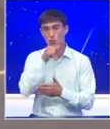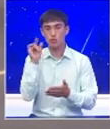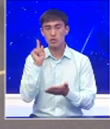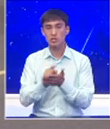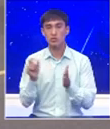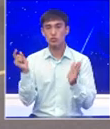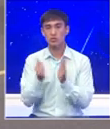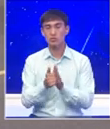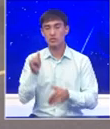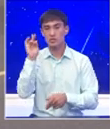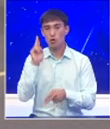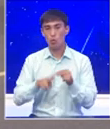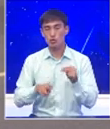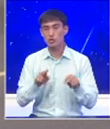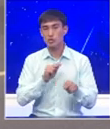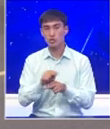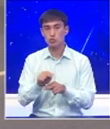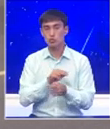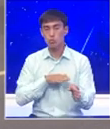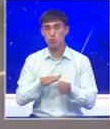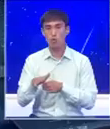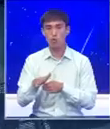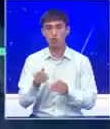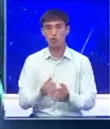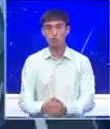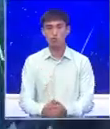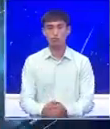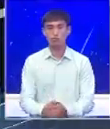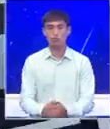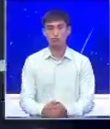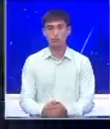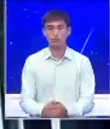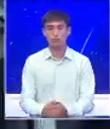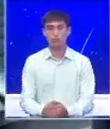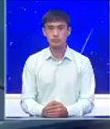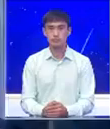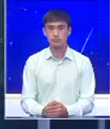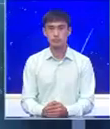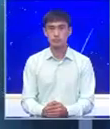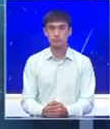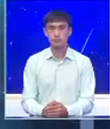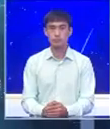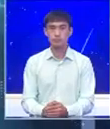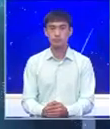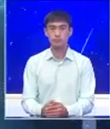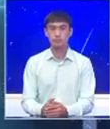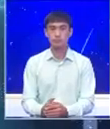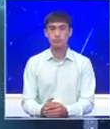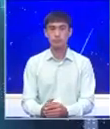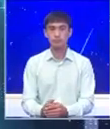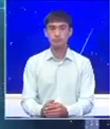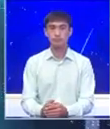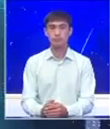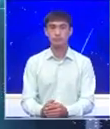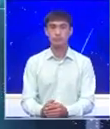и закончить реконструкцию полностью аэропорта. Надежда Белова, Амина Кудайберген, Жейк Курманбаев, телеканал